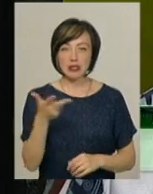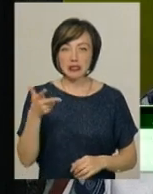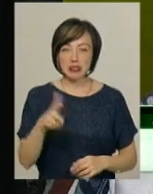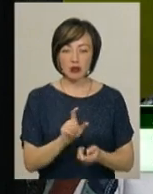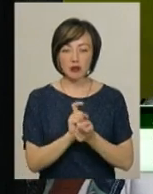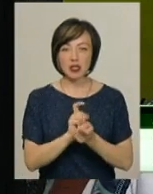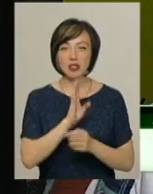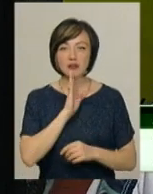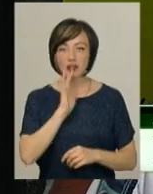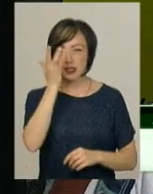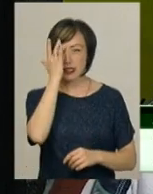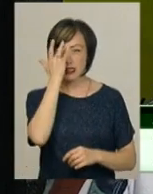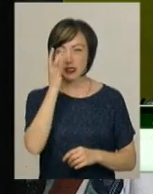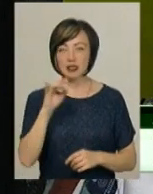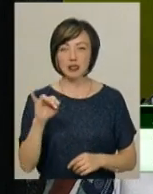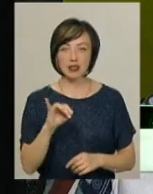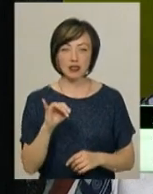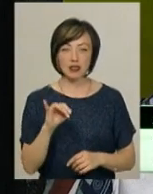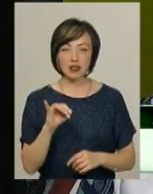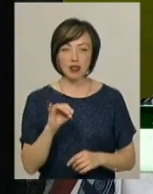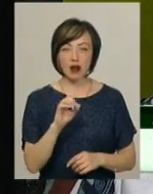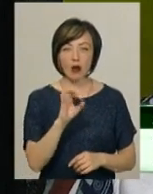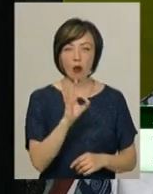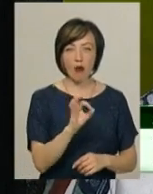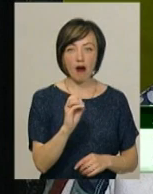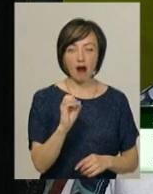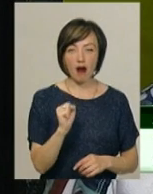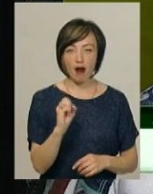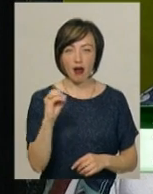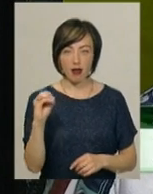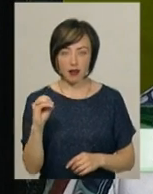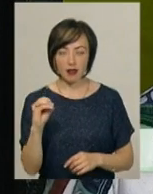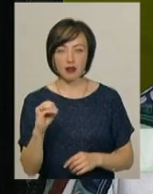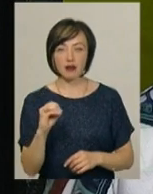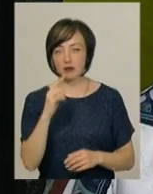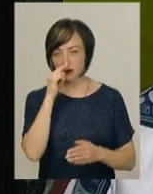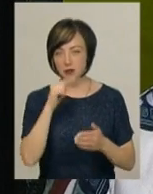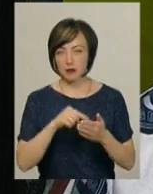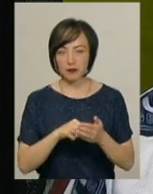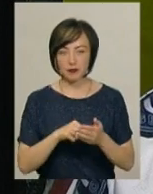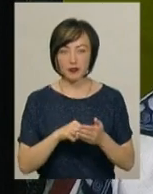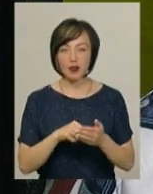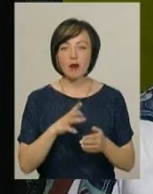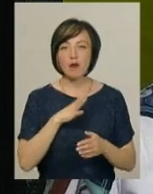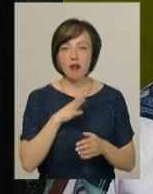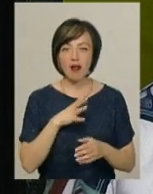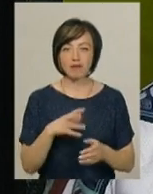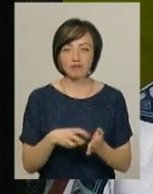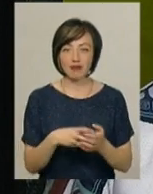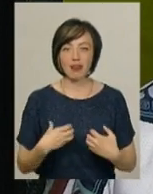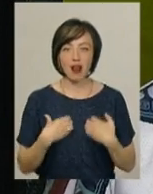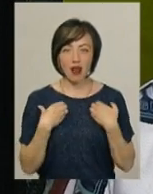3 поєдинки. Дівчинка з Індії, 2 з Арабських Еміратів. Виходила налякана.